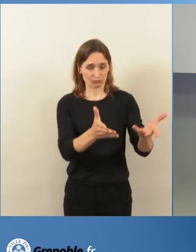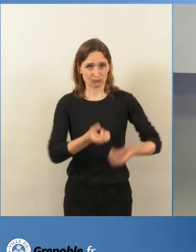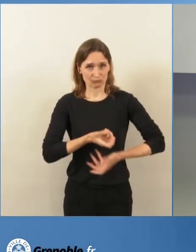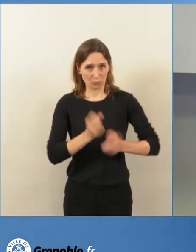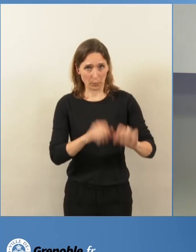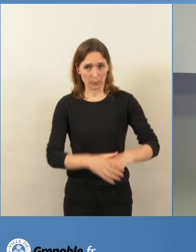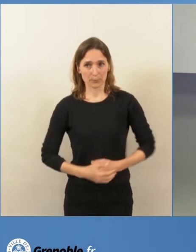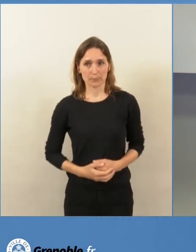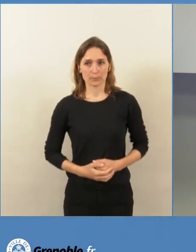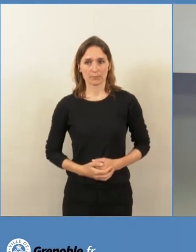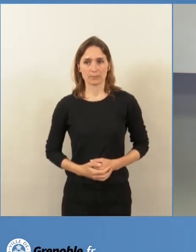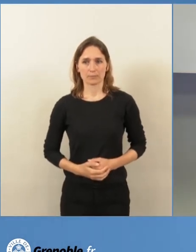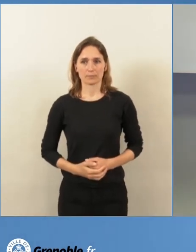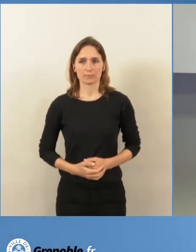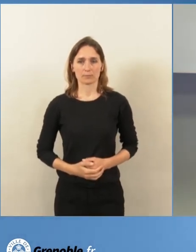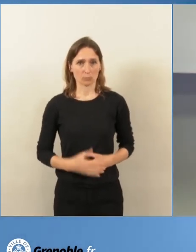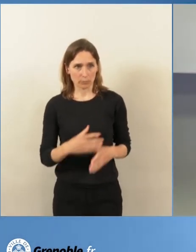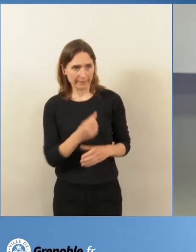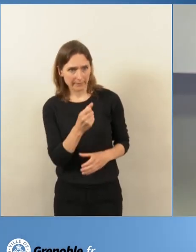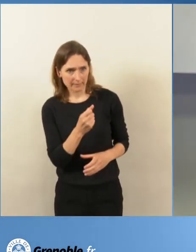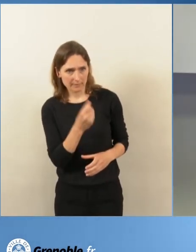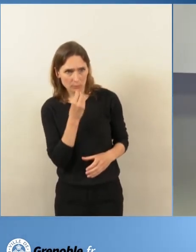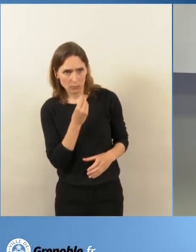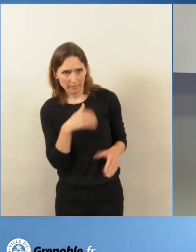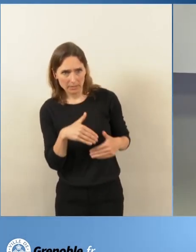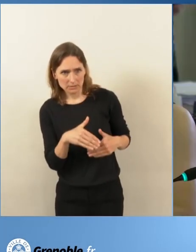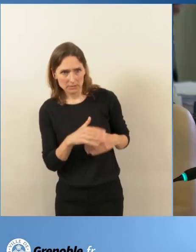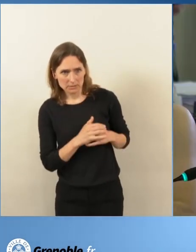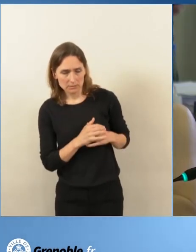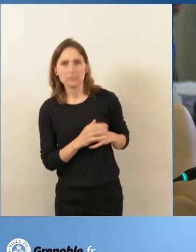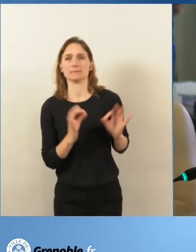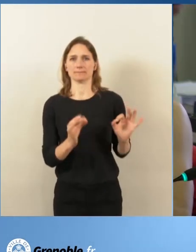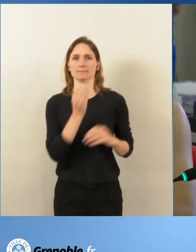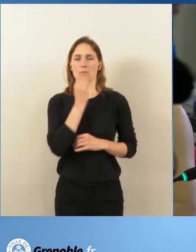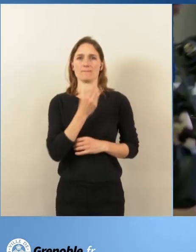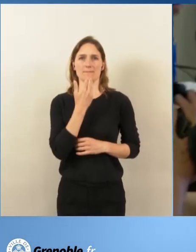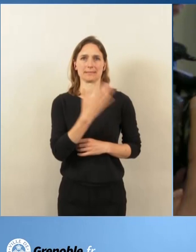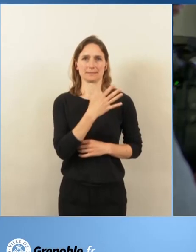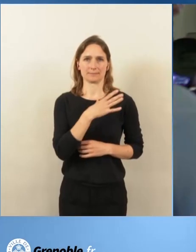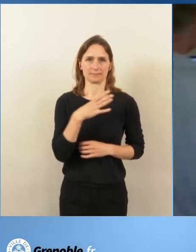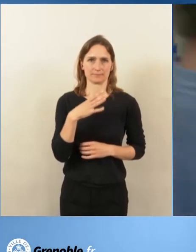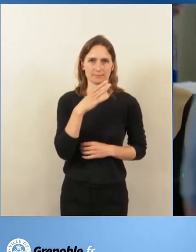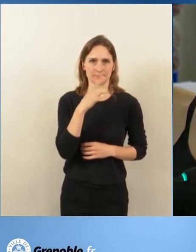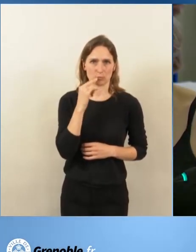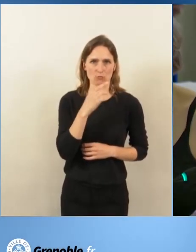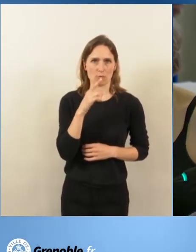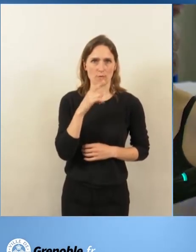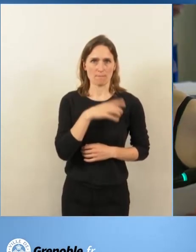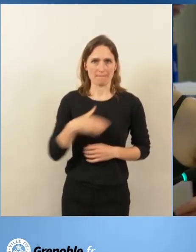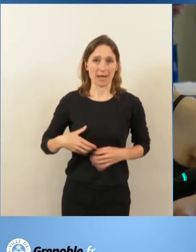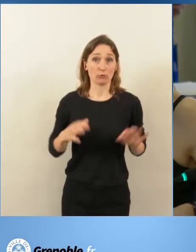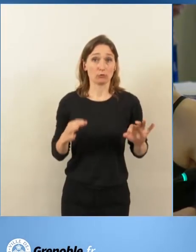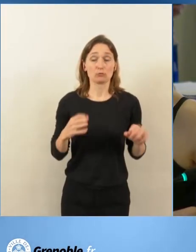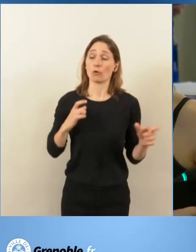je vois juste la bouteille ça marche ça y est merci Monsieur le Maire bon effectivement notre collègue